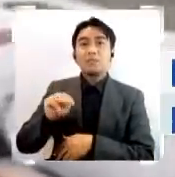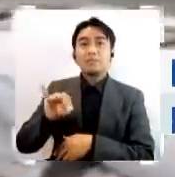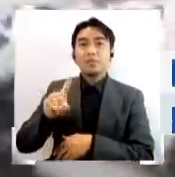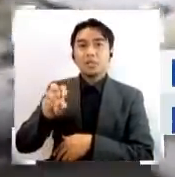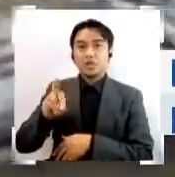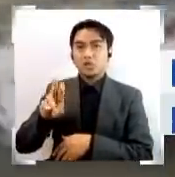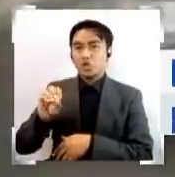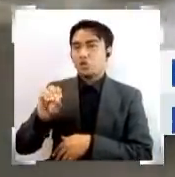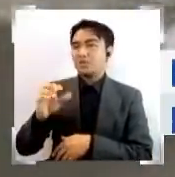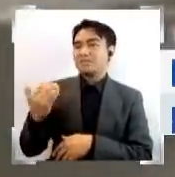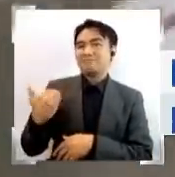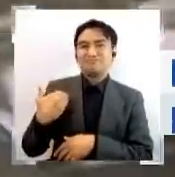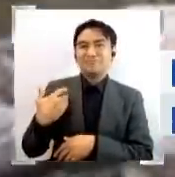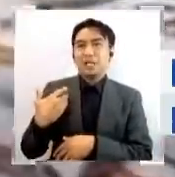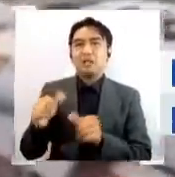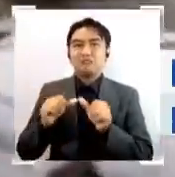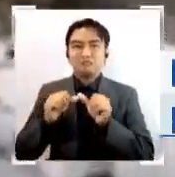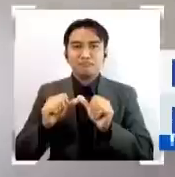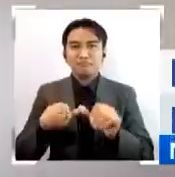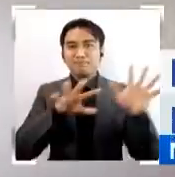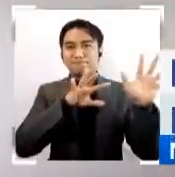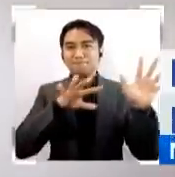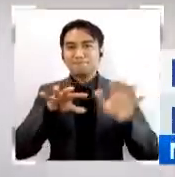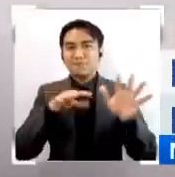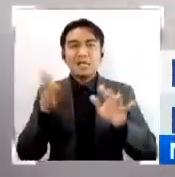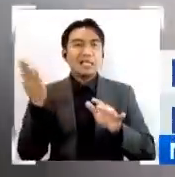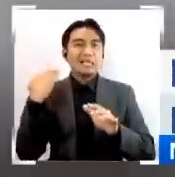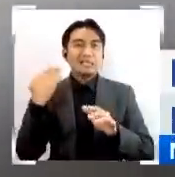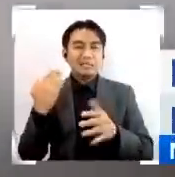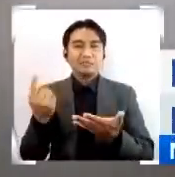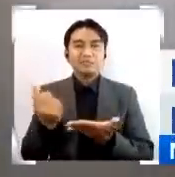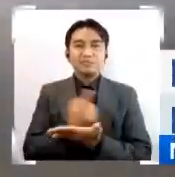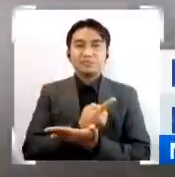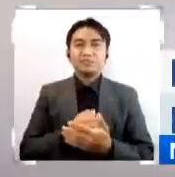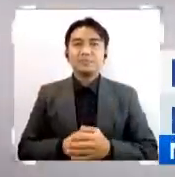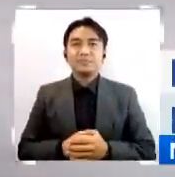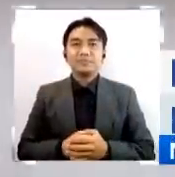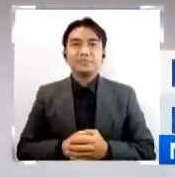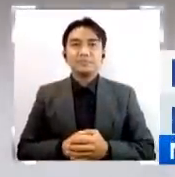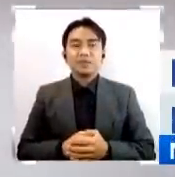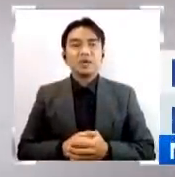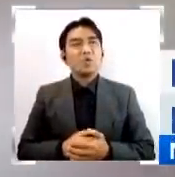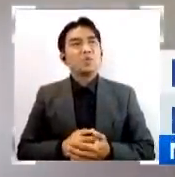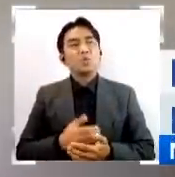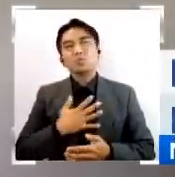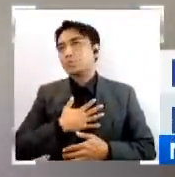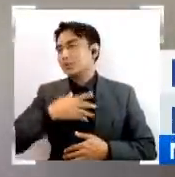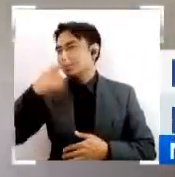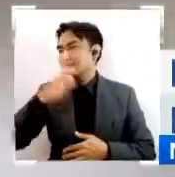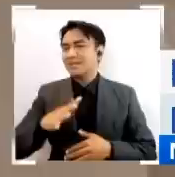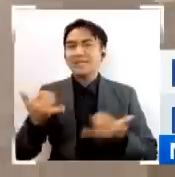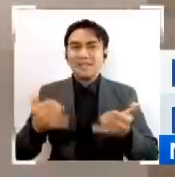hupit ng masamang panahon noong isang linggo. Diyos ko Lord, ang lakas na naman ng tubig, ang takas na